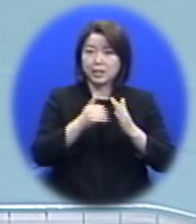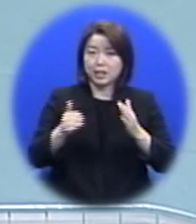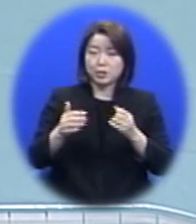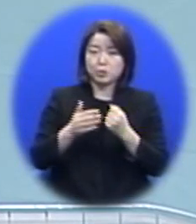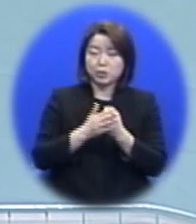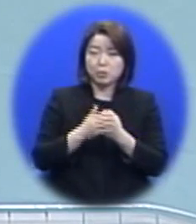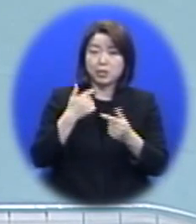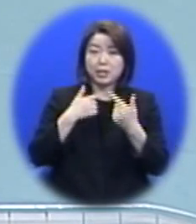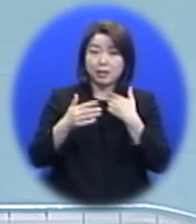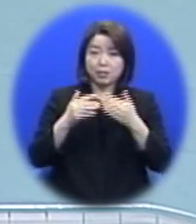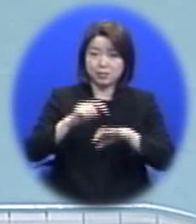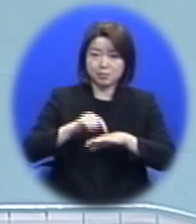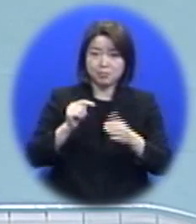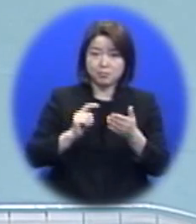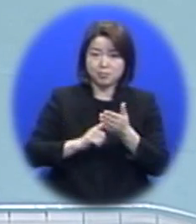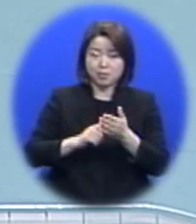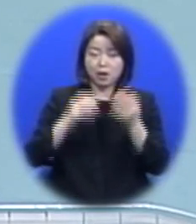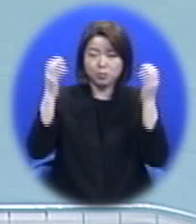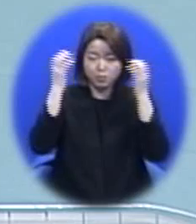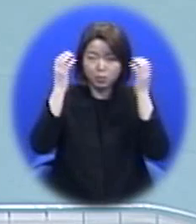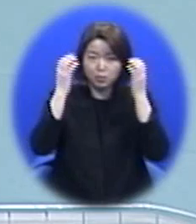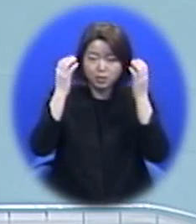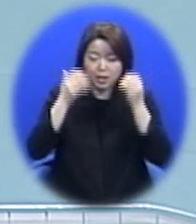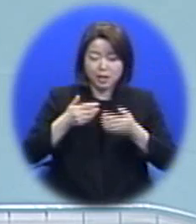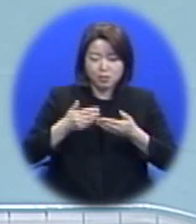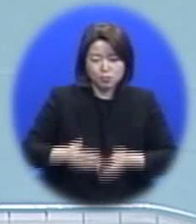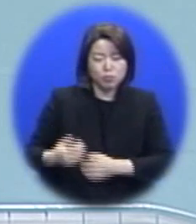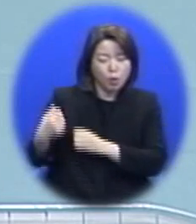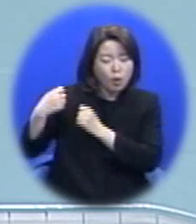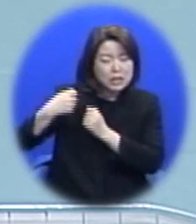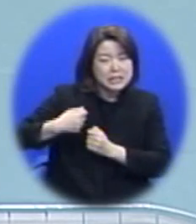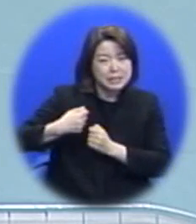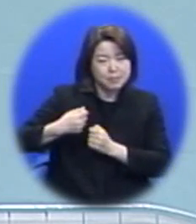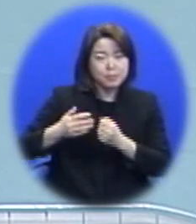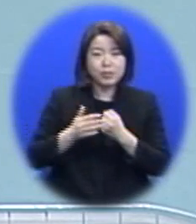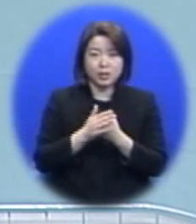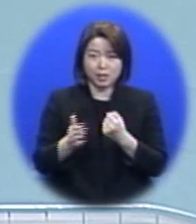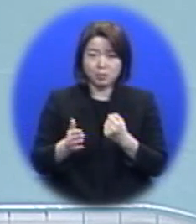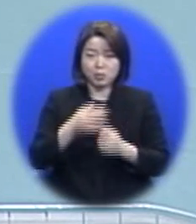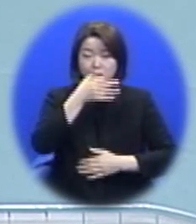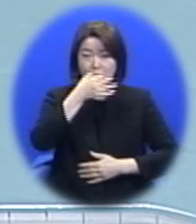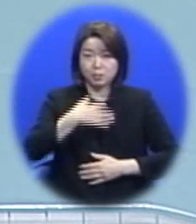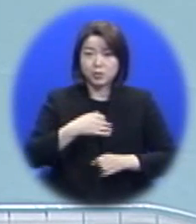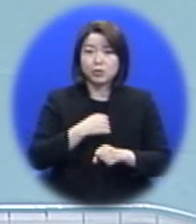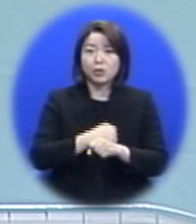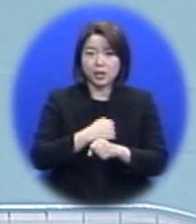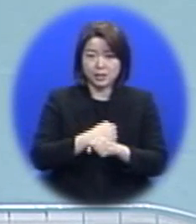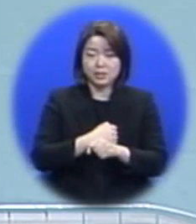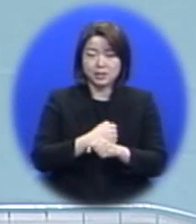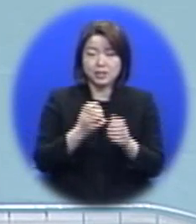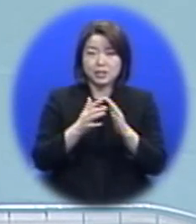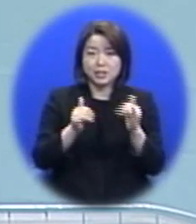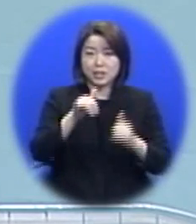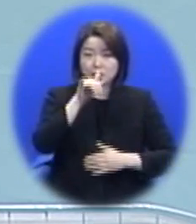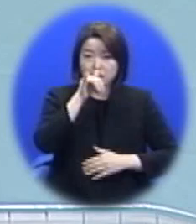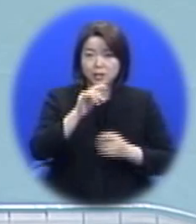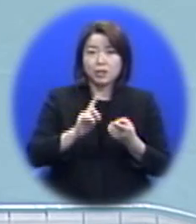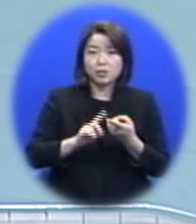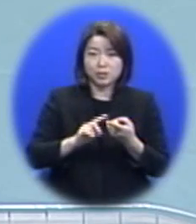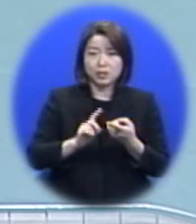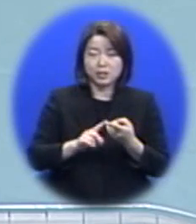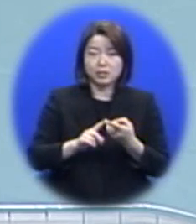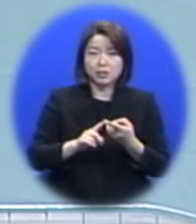마음고생, 또 무거운 짐으로 힘들어하는 성도들이 있다는